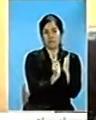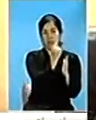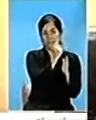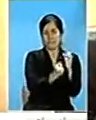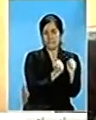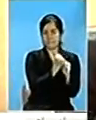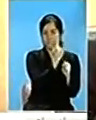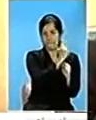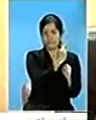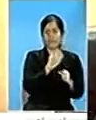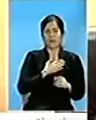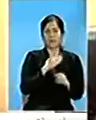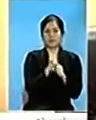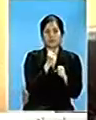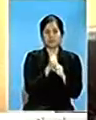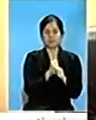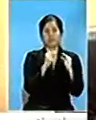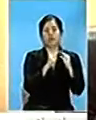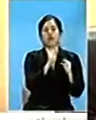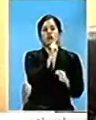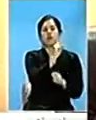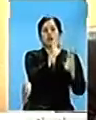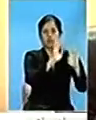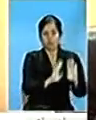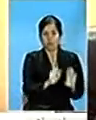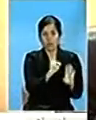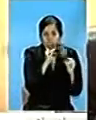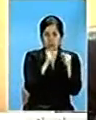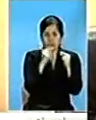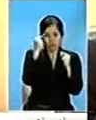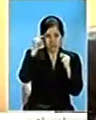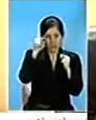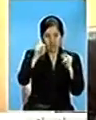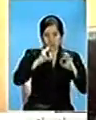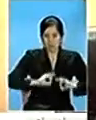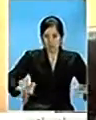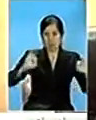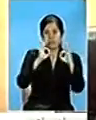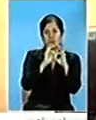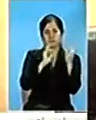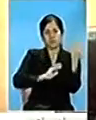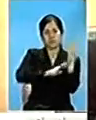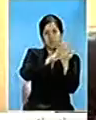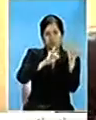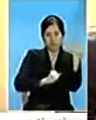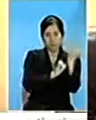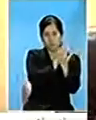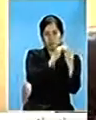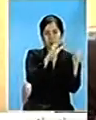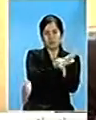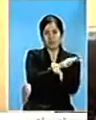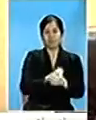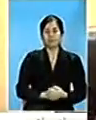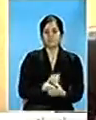านโดยการให้ความสำคัญกับทุกพื้นที่นะคะในยุทธศาสตร์เนี่ยท่านจะเห็น